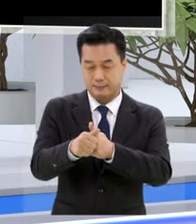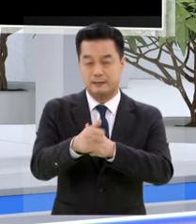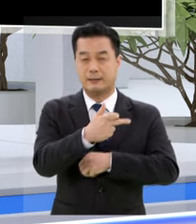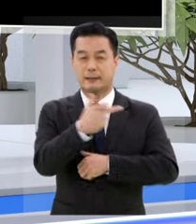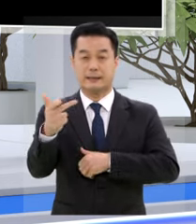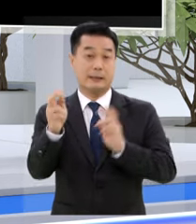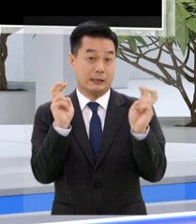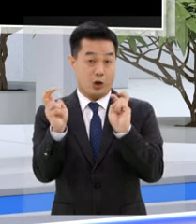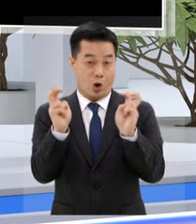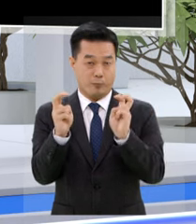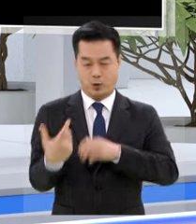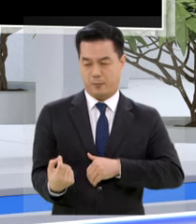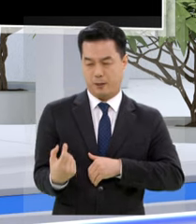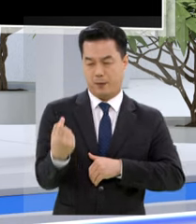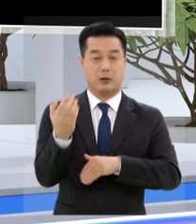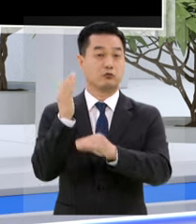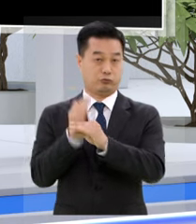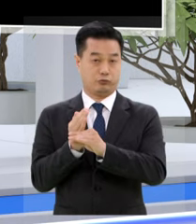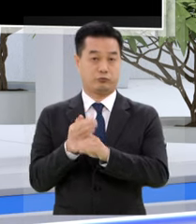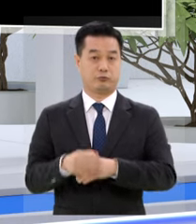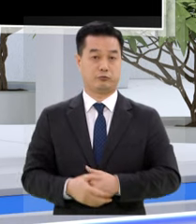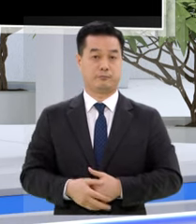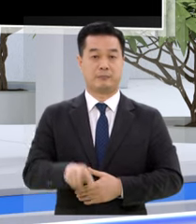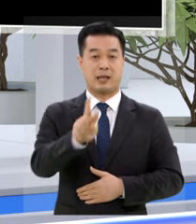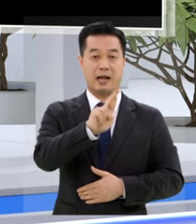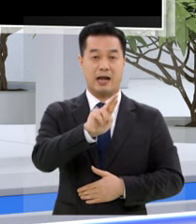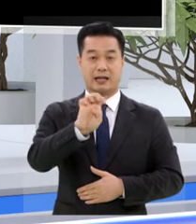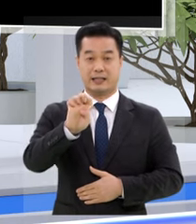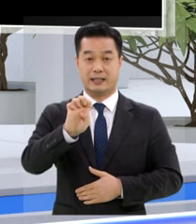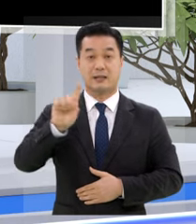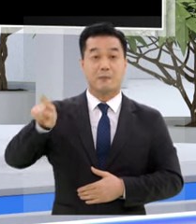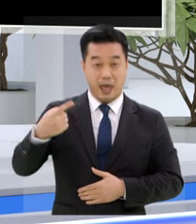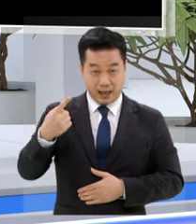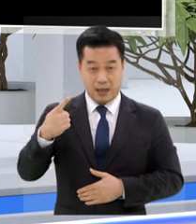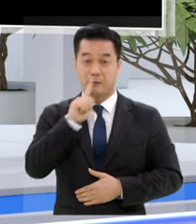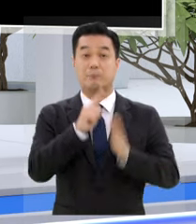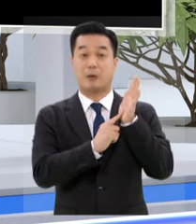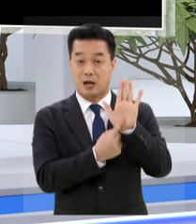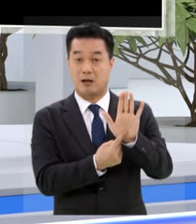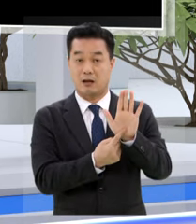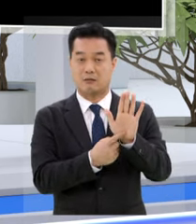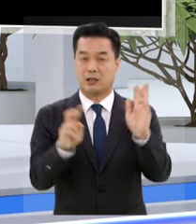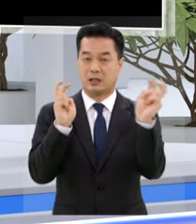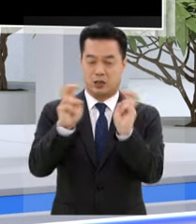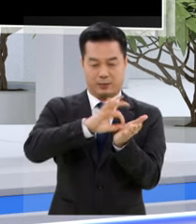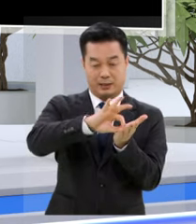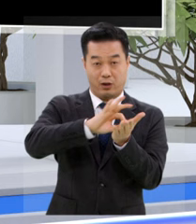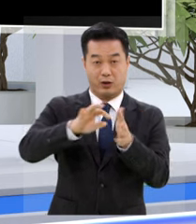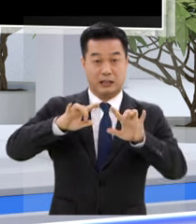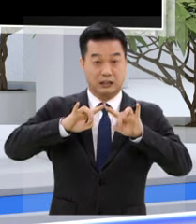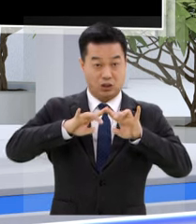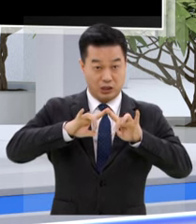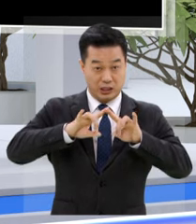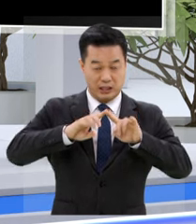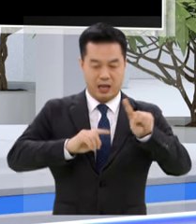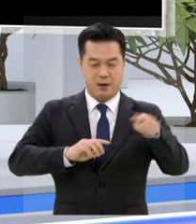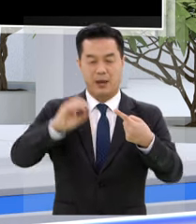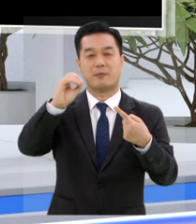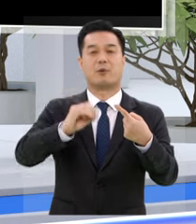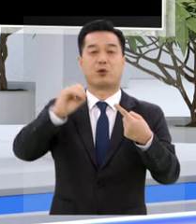속도를 내고 있습니다 R 100이라고 하죠 기업이 사용하는 전력량의